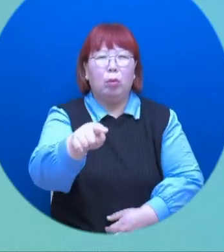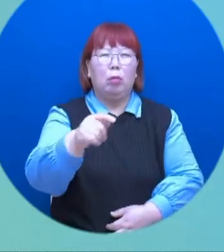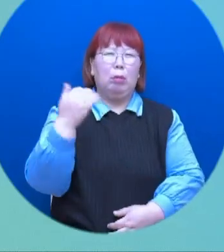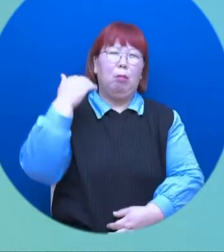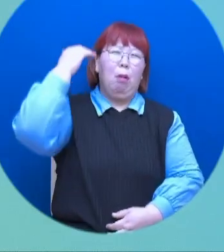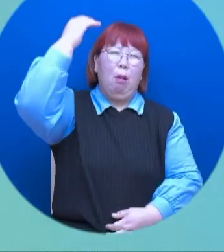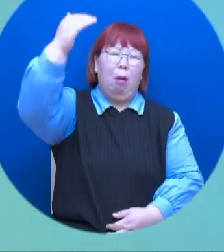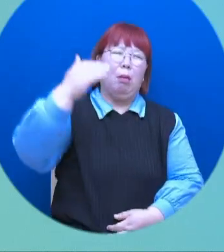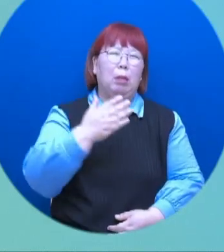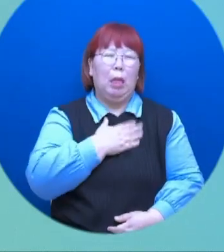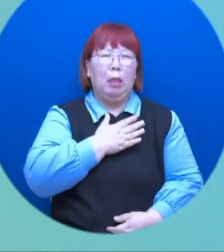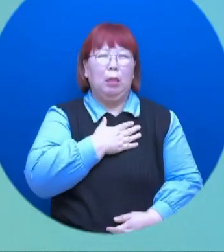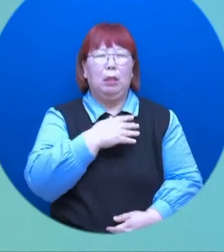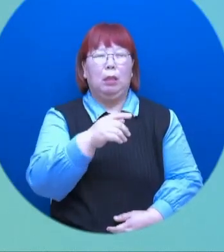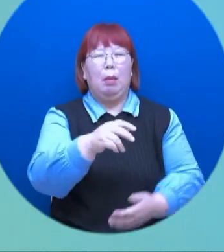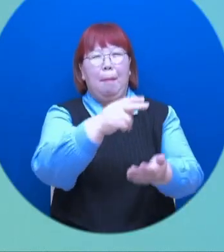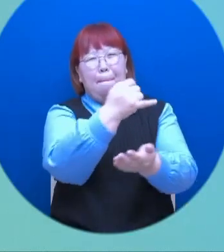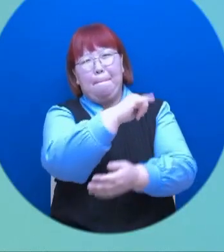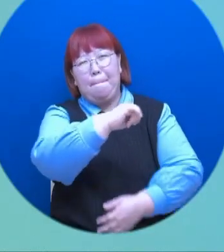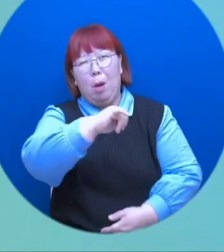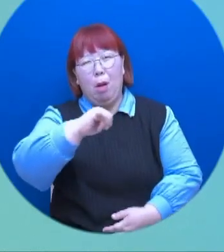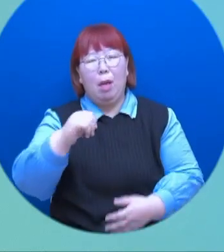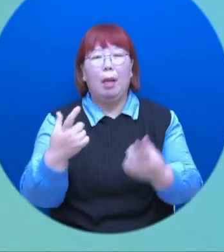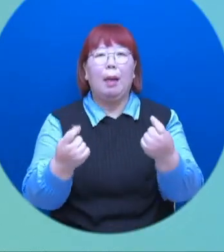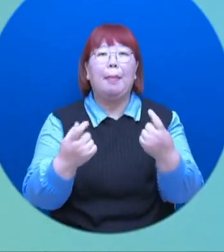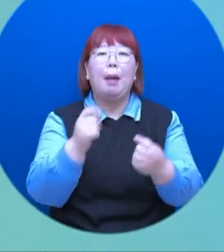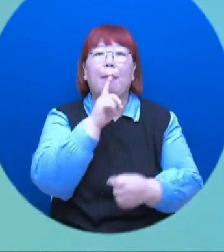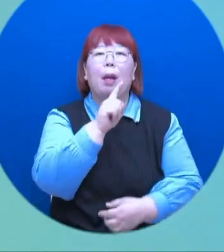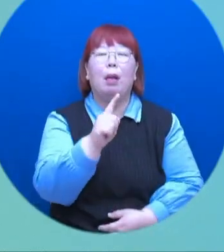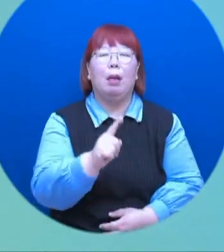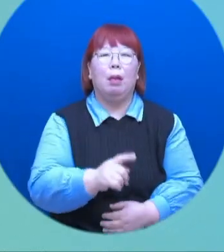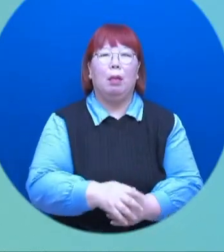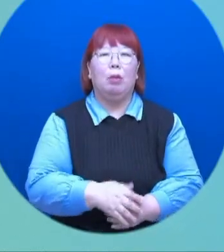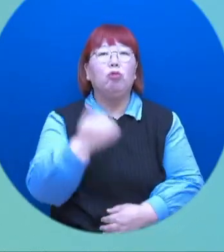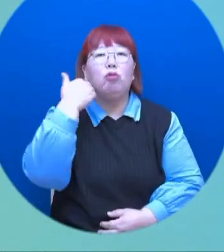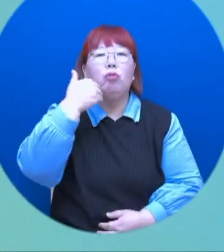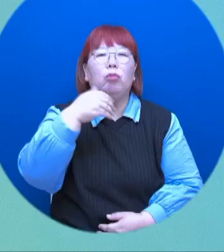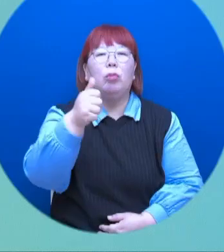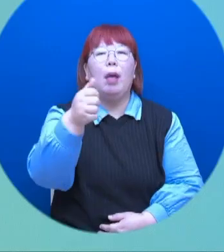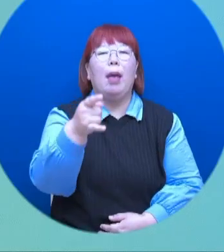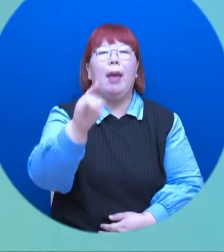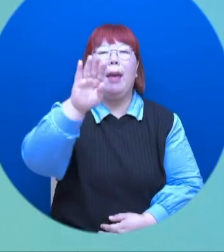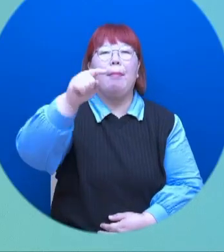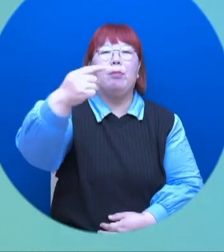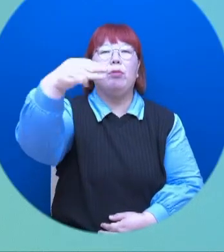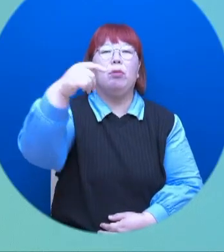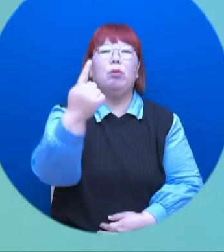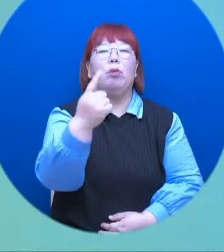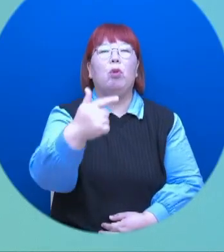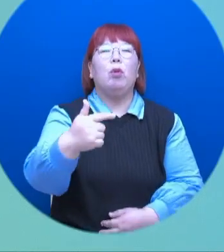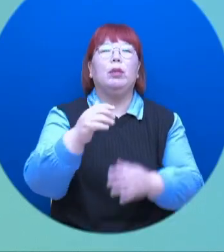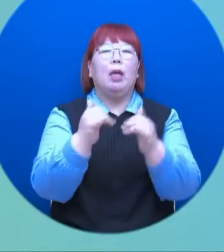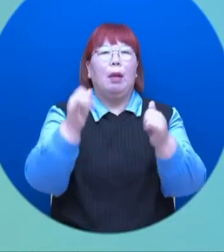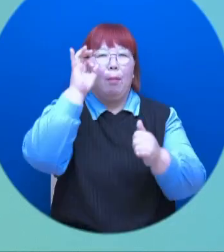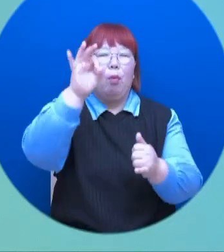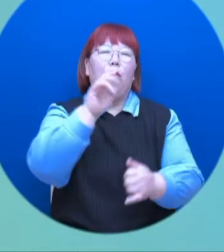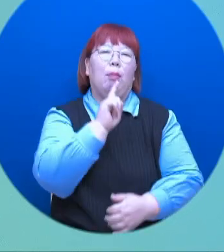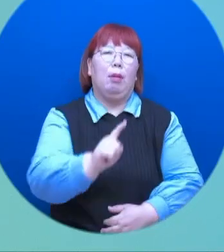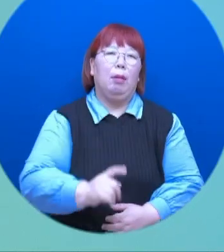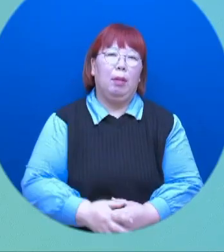앞에 메뚜기라고 했던 그 사람들 누구다? 헤브론에 살고 있는 사람들이었다, 그 말이죠.